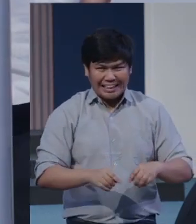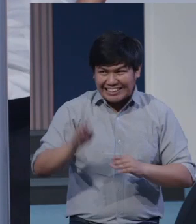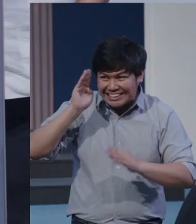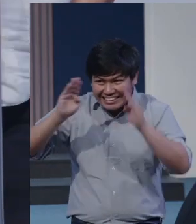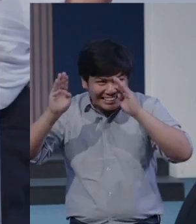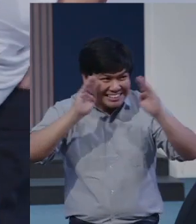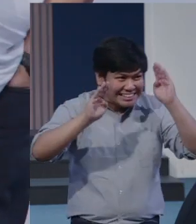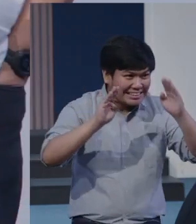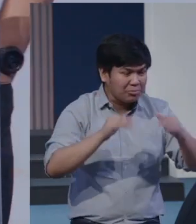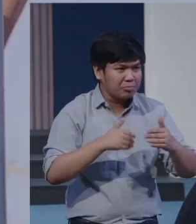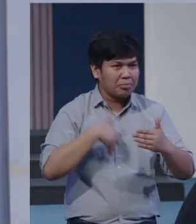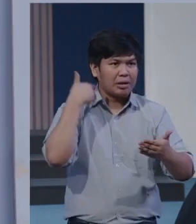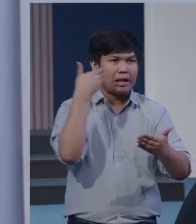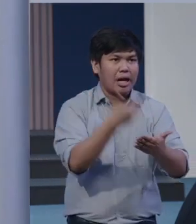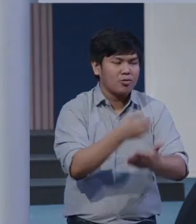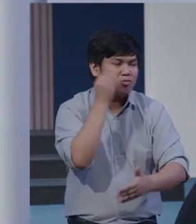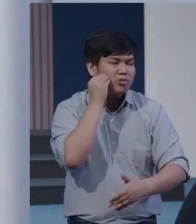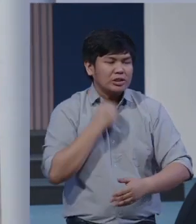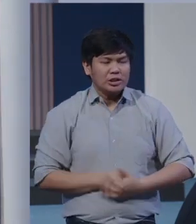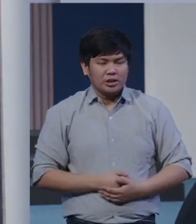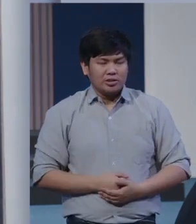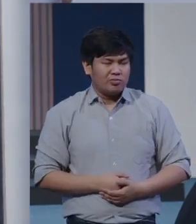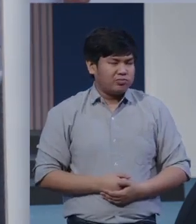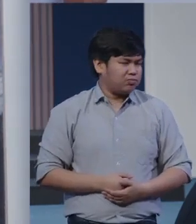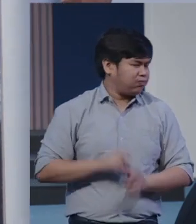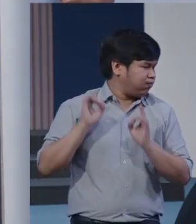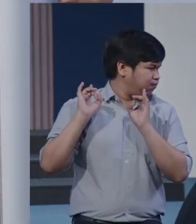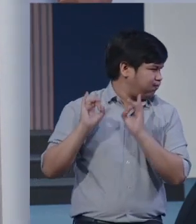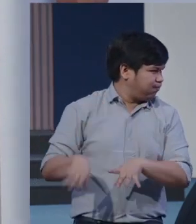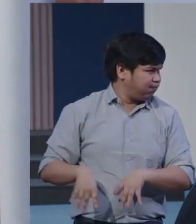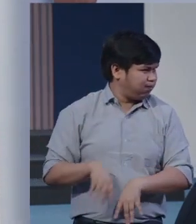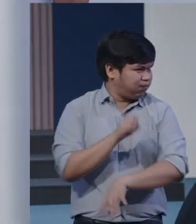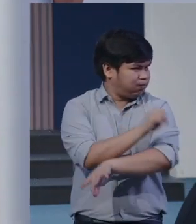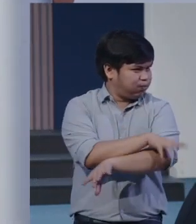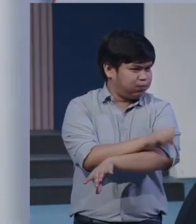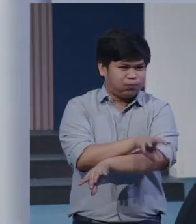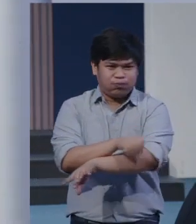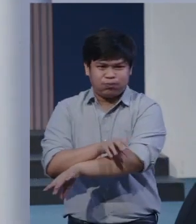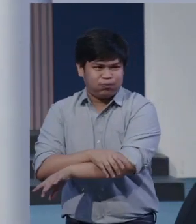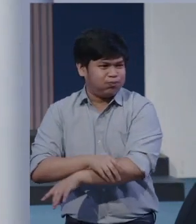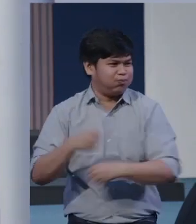nag-aaway nagsusumbong nagbubulag